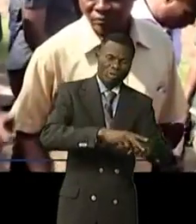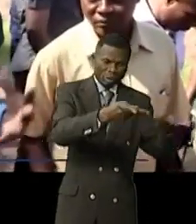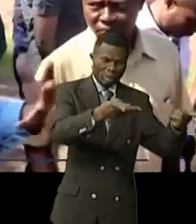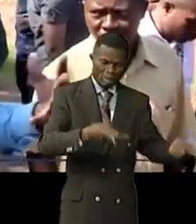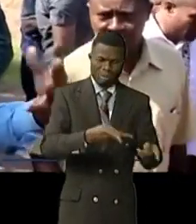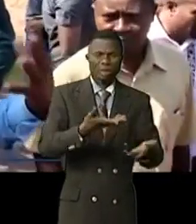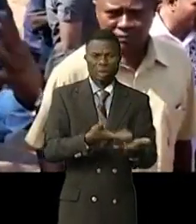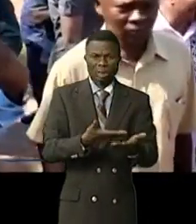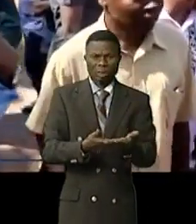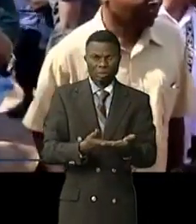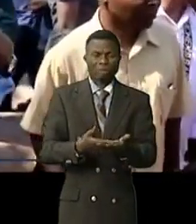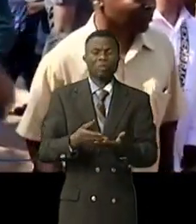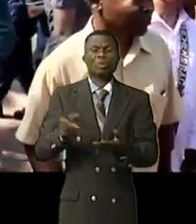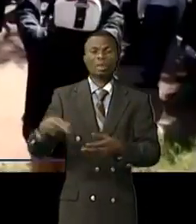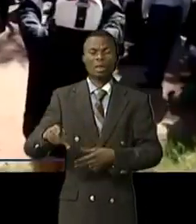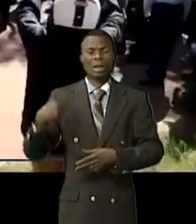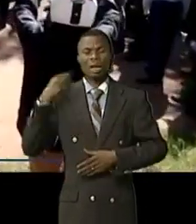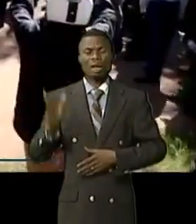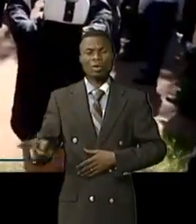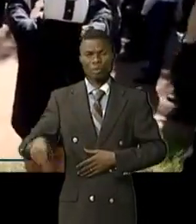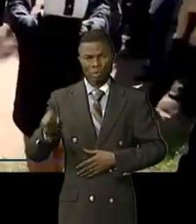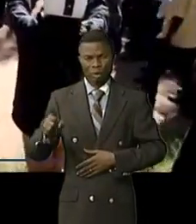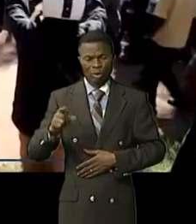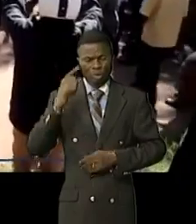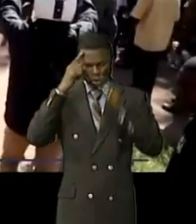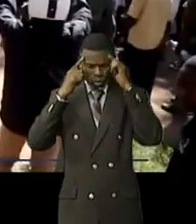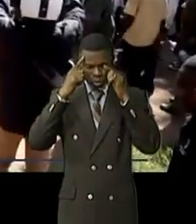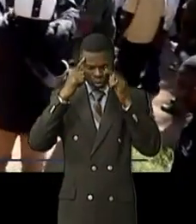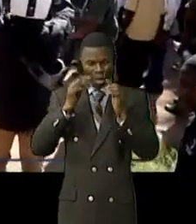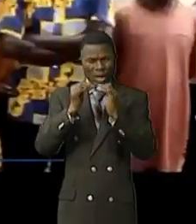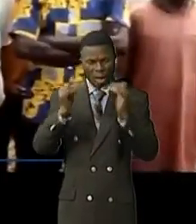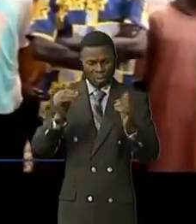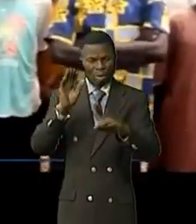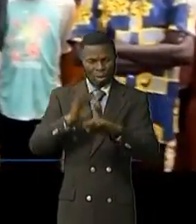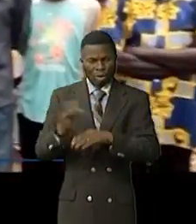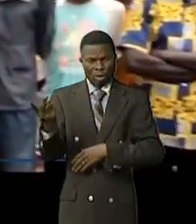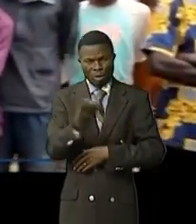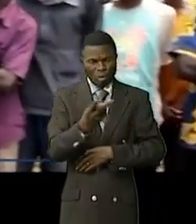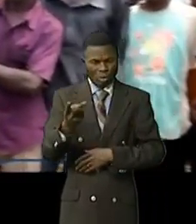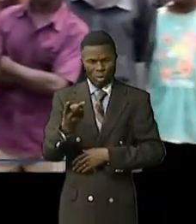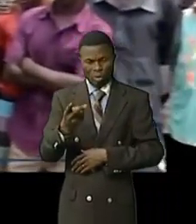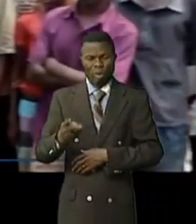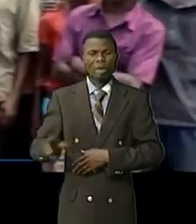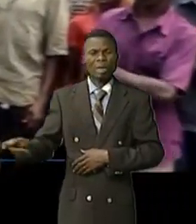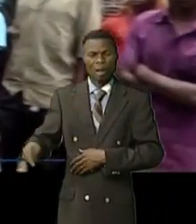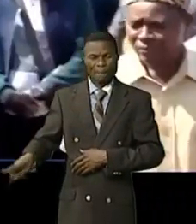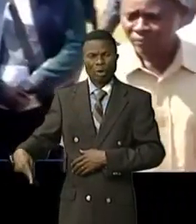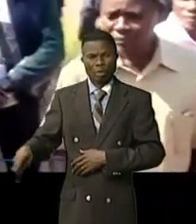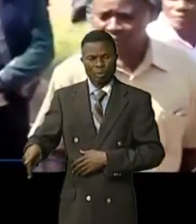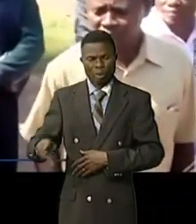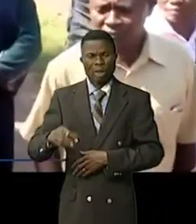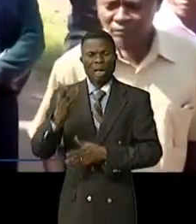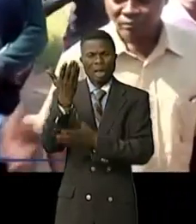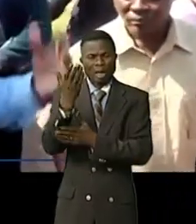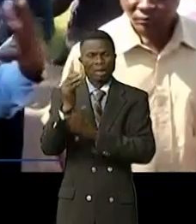base. Le gouverneur de province, Jean-Claude Babézégbébez, soucieux de la tranquillité qui doit régner sous l'ensemble de sa juridiction, a prêché